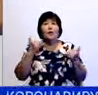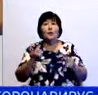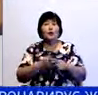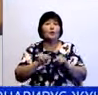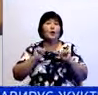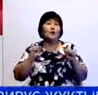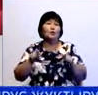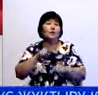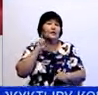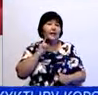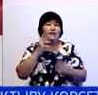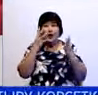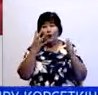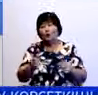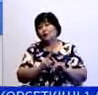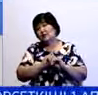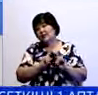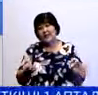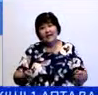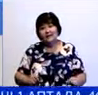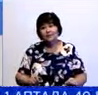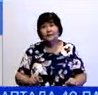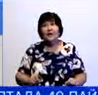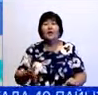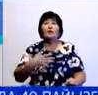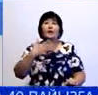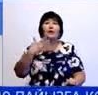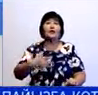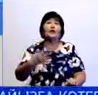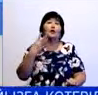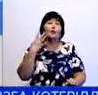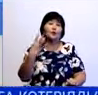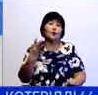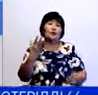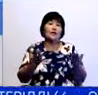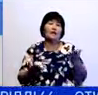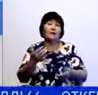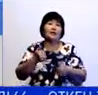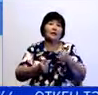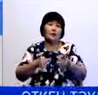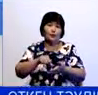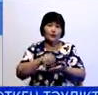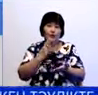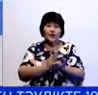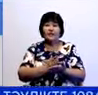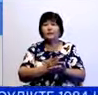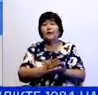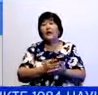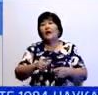бұл спортқа деген жастардың қызығушылығы ерек. Мен 54 келі салмақ дәрежесінде өнер көрсеттім.